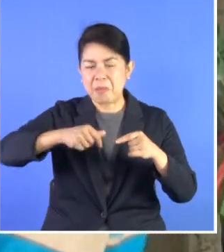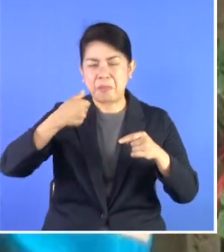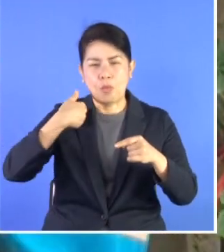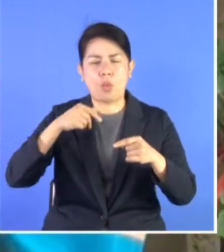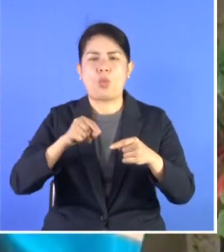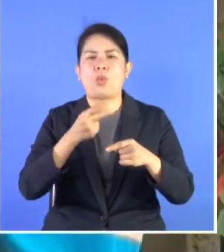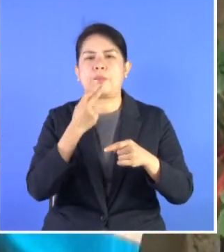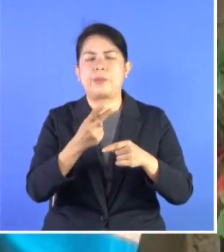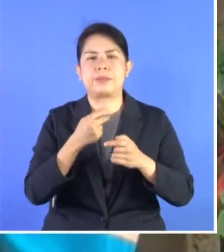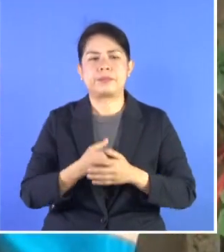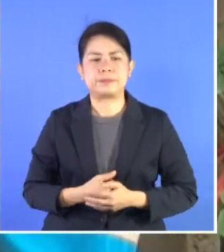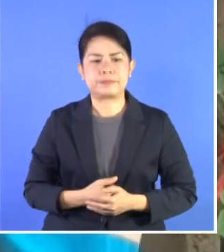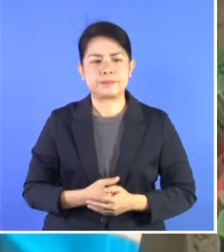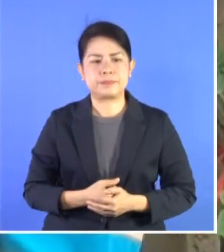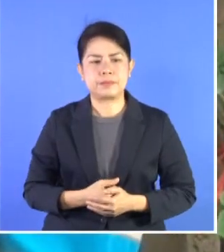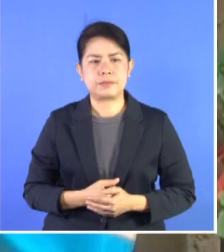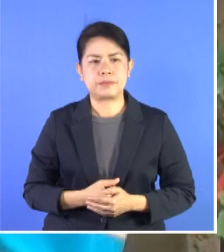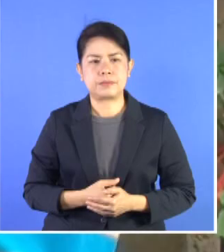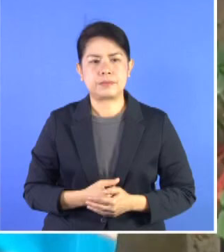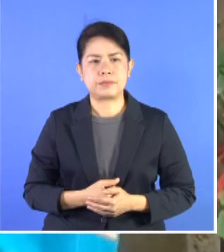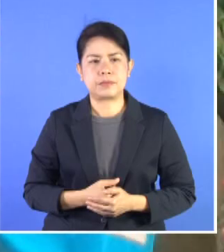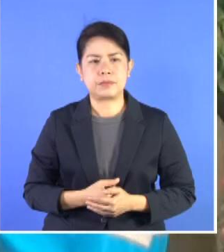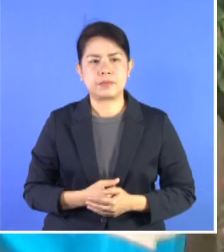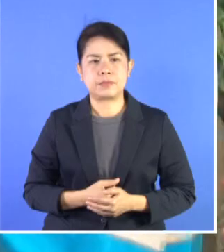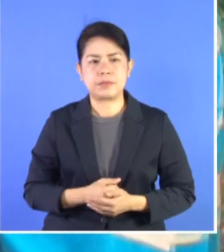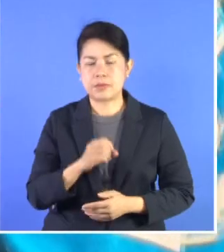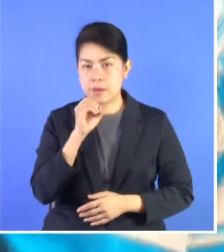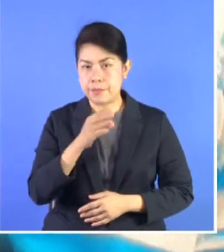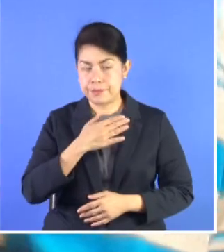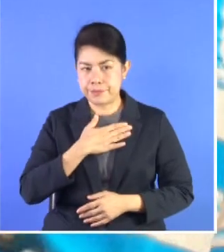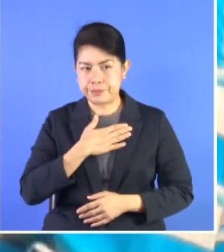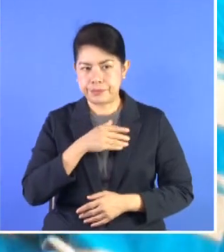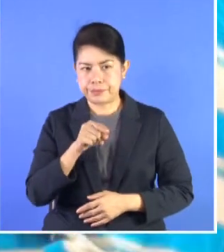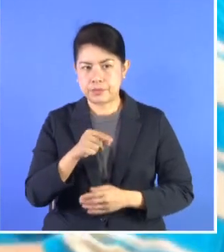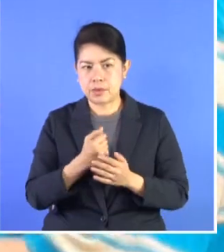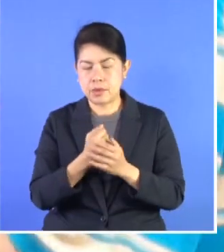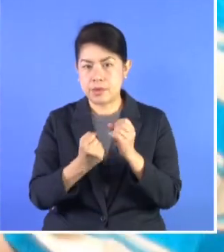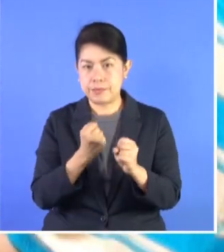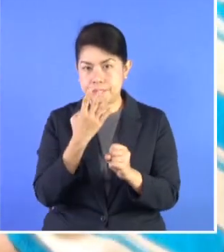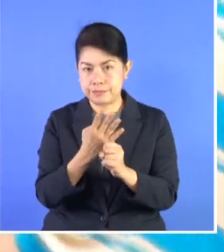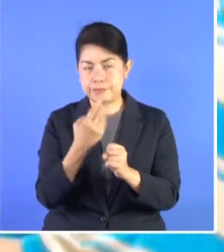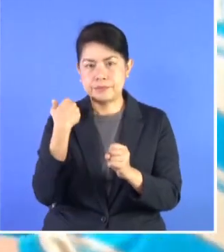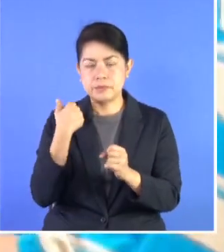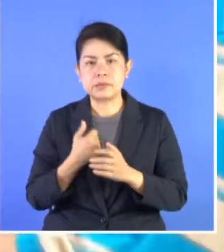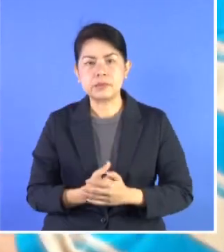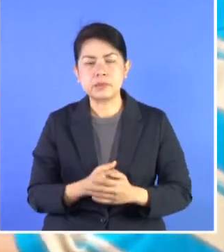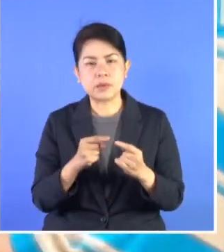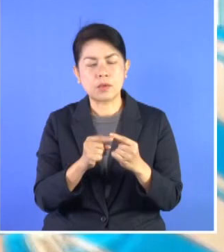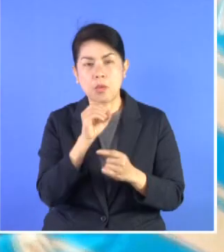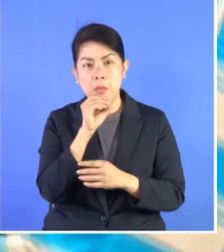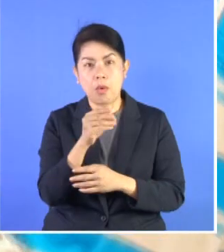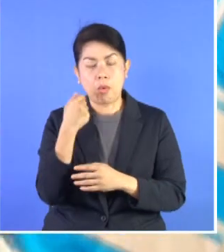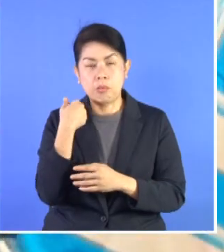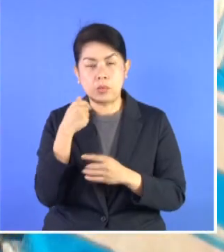างั้นคือเจ้าของต้นมะนาวยักษ์นี่บอกว่าปลูกมะนาวยักษ์ไว้กว่า4ปีแล ้ว แต่ละปีเนี่ยออกลูกมาเท่ากับหัวเด็กเนี่ย